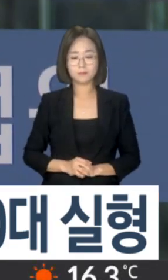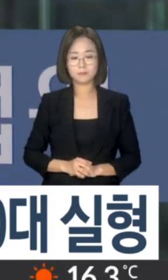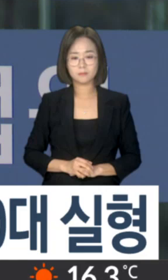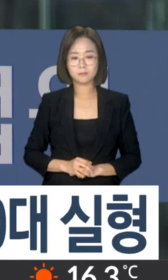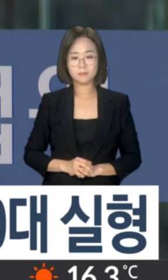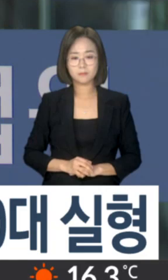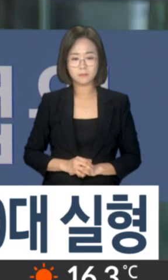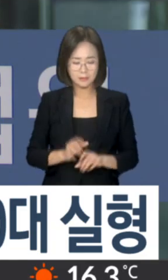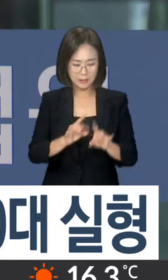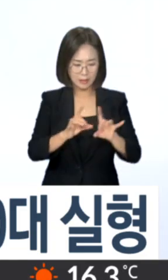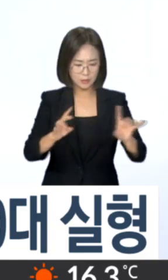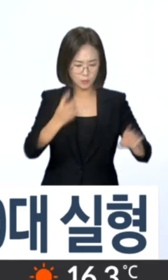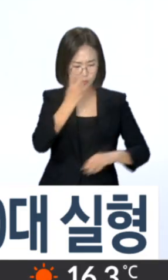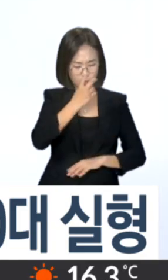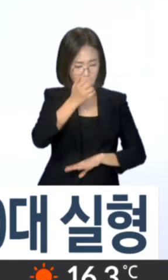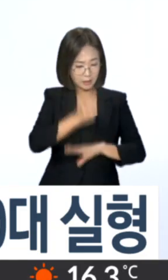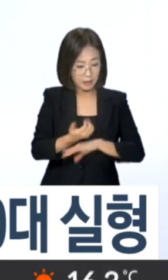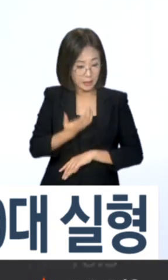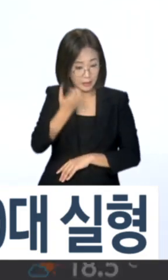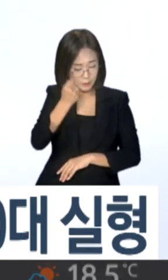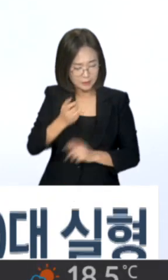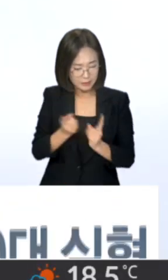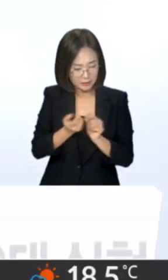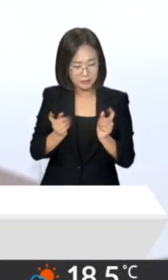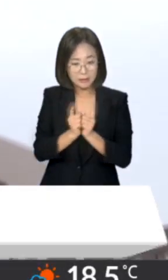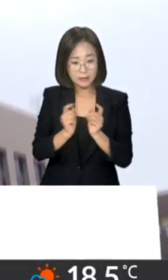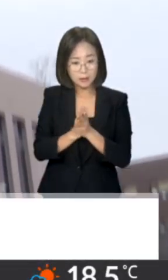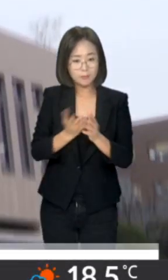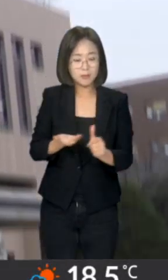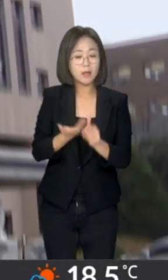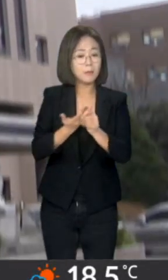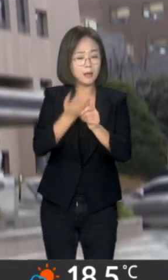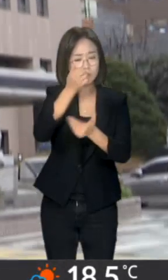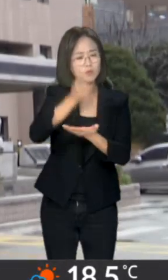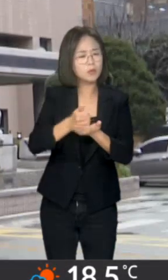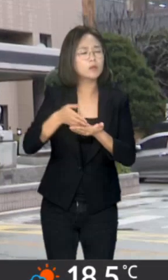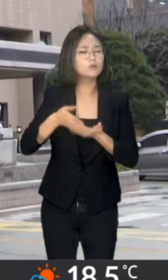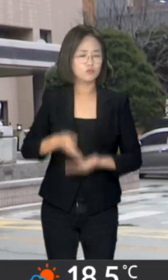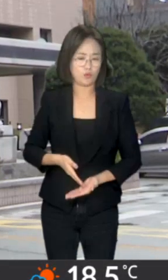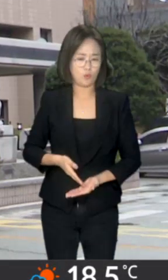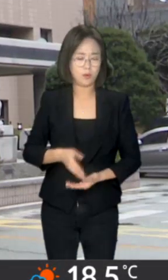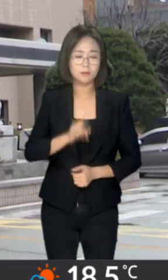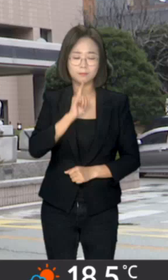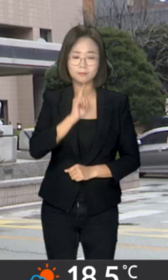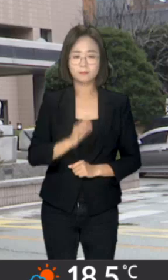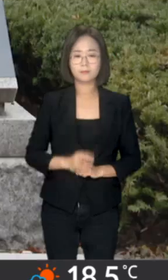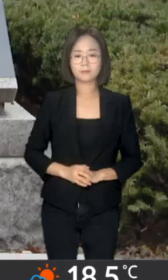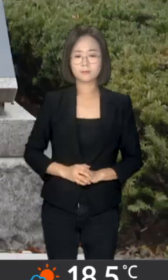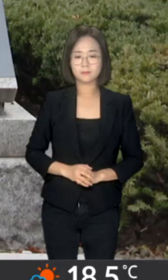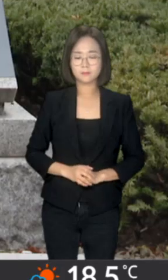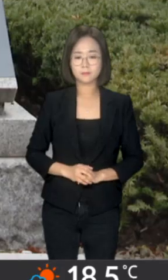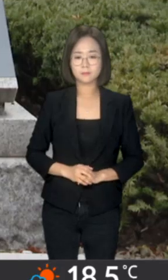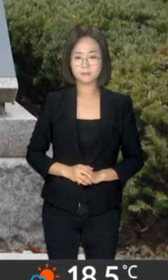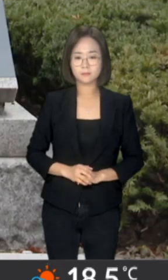재판부는 각종 설비를 갖추고 대마를 직접 재배까지 해 죄책이 상당히 무겁다고